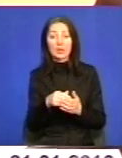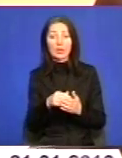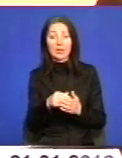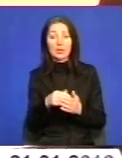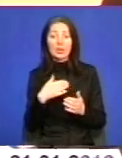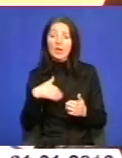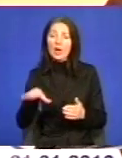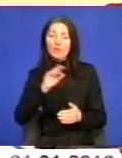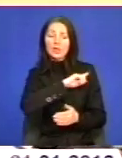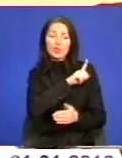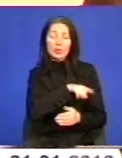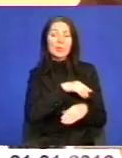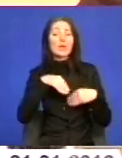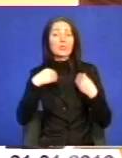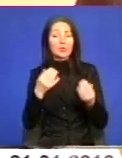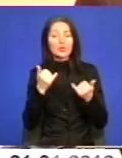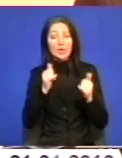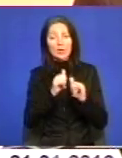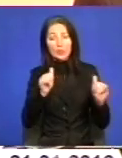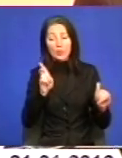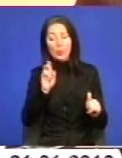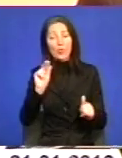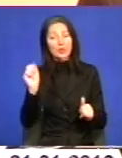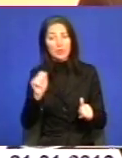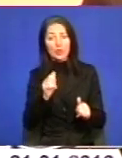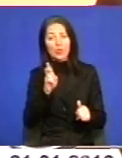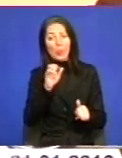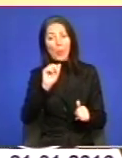для розвитку Бучаччини, щоб Бучацький район